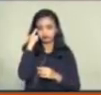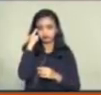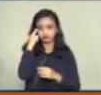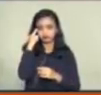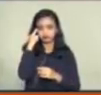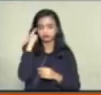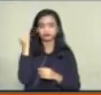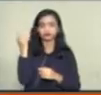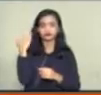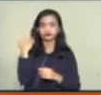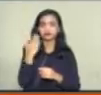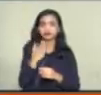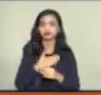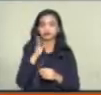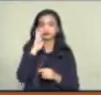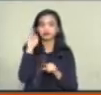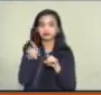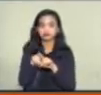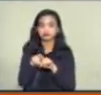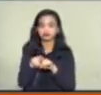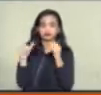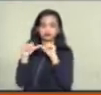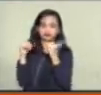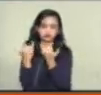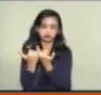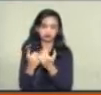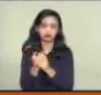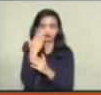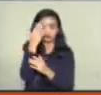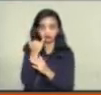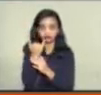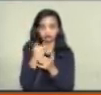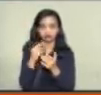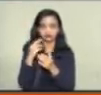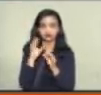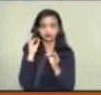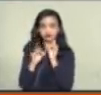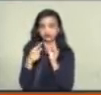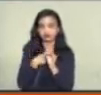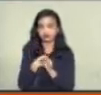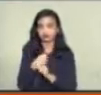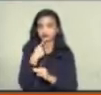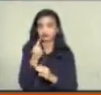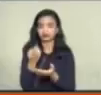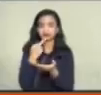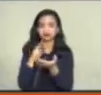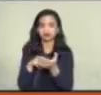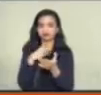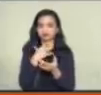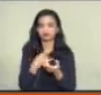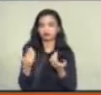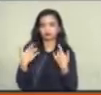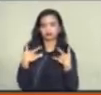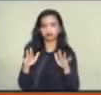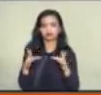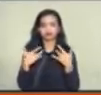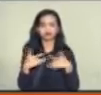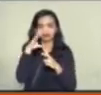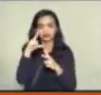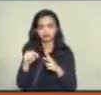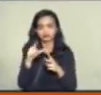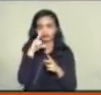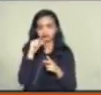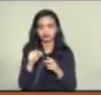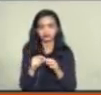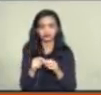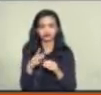pala nung sa kapatid ko na bukas pa po yung agency namin. Kasi po idol, pag nagsasabi po kami dyan, parang wala lang. Kahit din po dito, pag nag-follow ka idol,